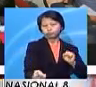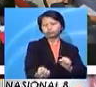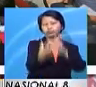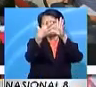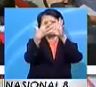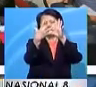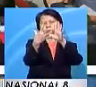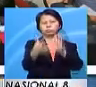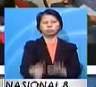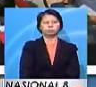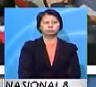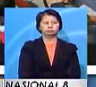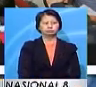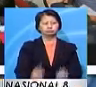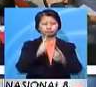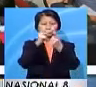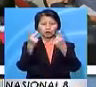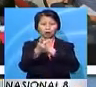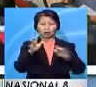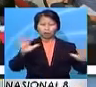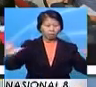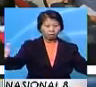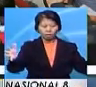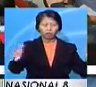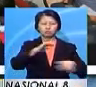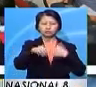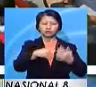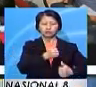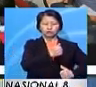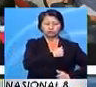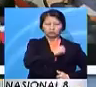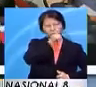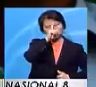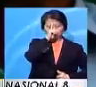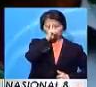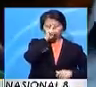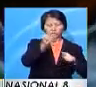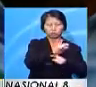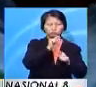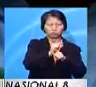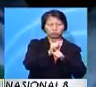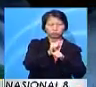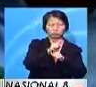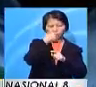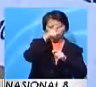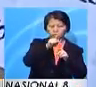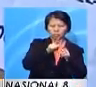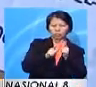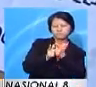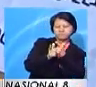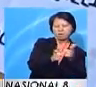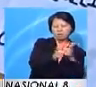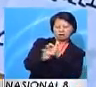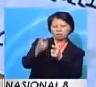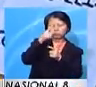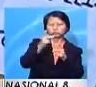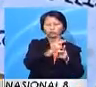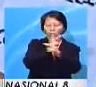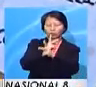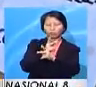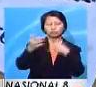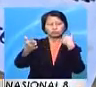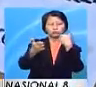peristiwa berdarah. Keadaan yang tidak terkawal menyebabkan tentera India menggunakan peluru pellet bagi mengawal keadaan